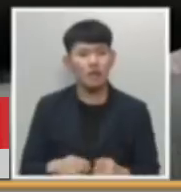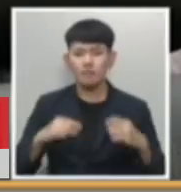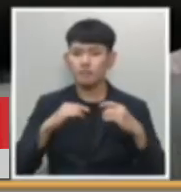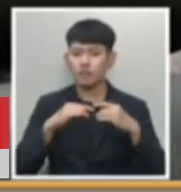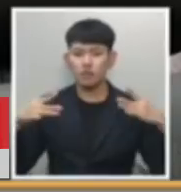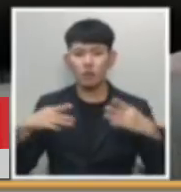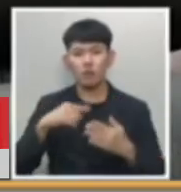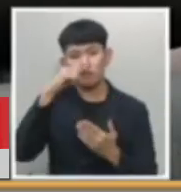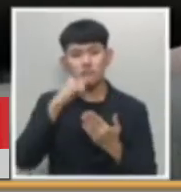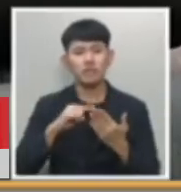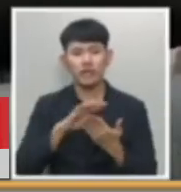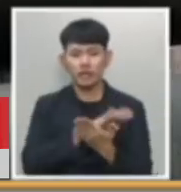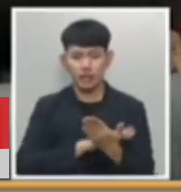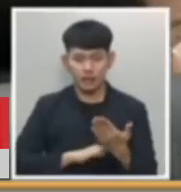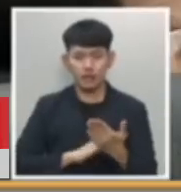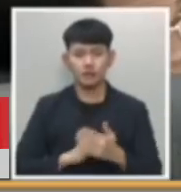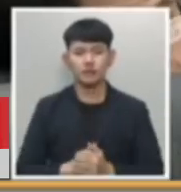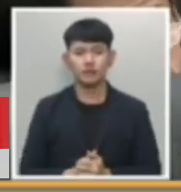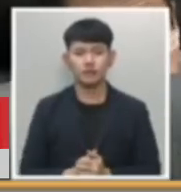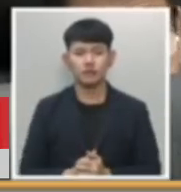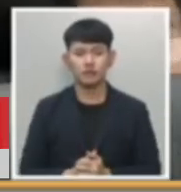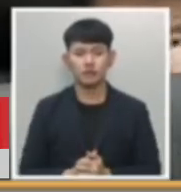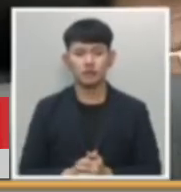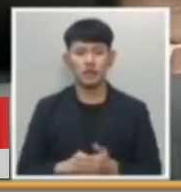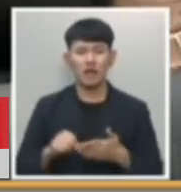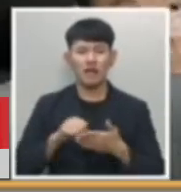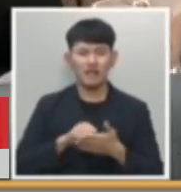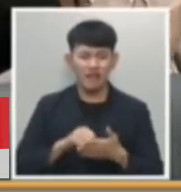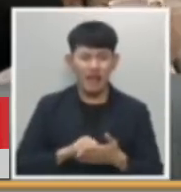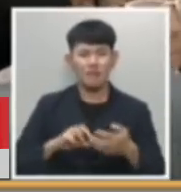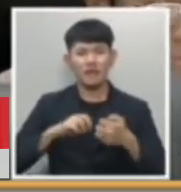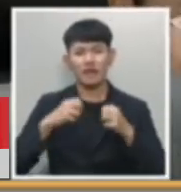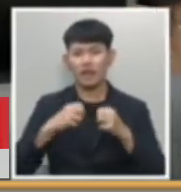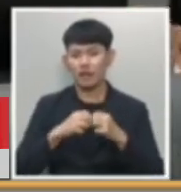ศไม่ได้แก้วิกฤตของประเทศ